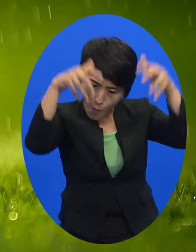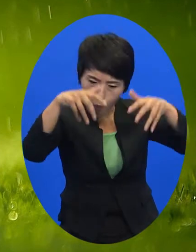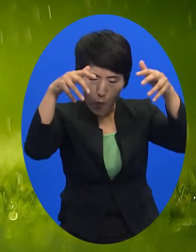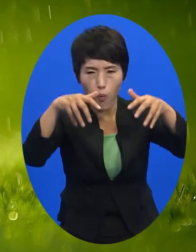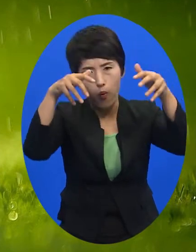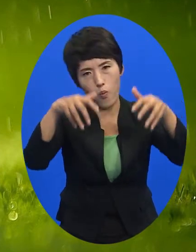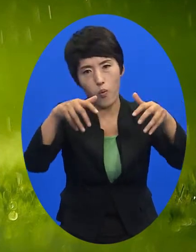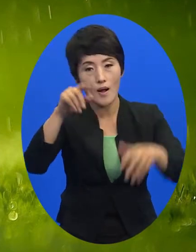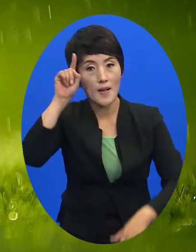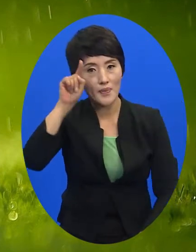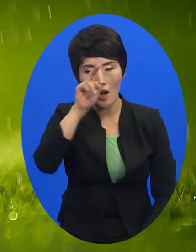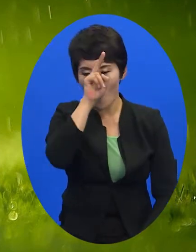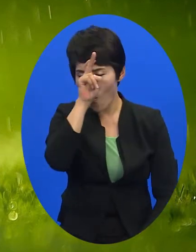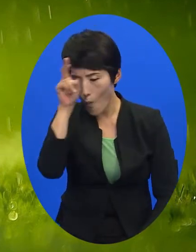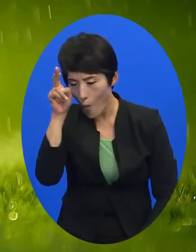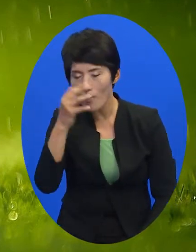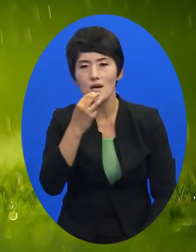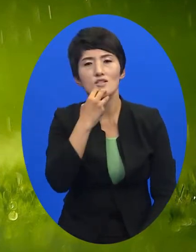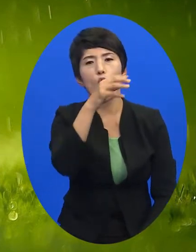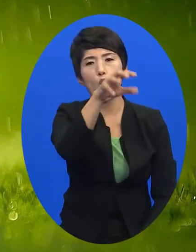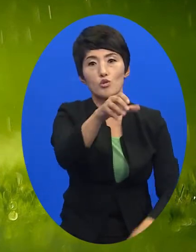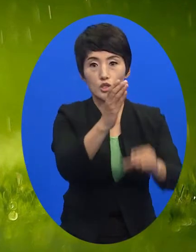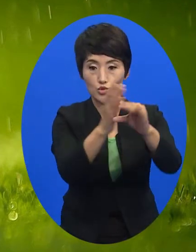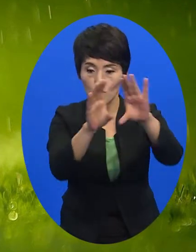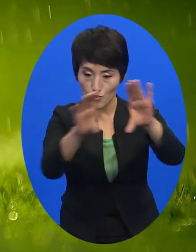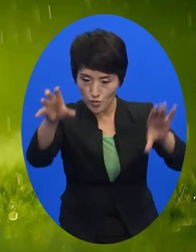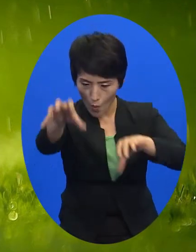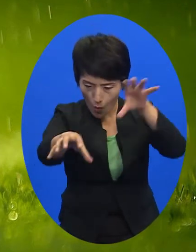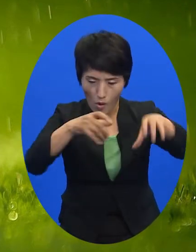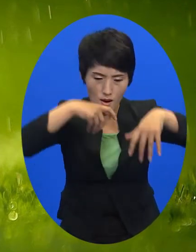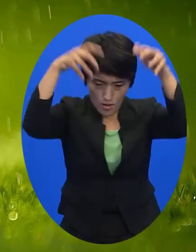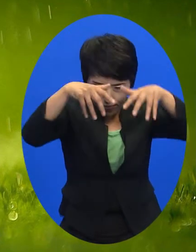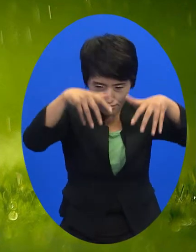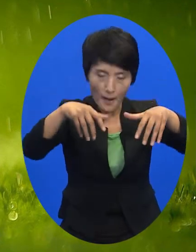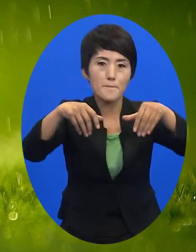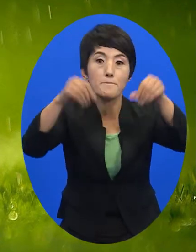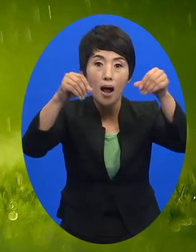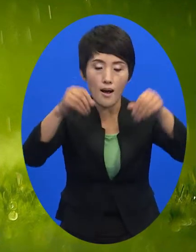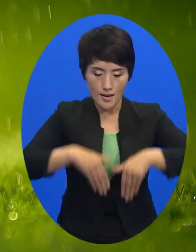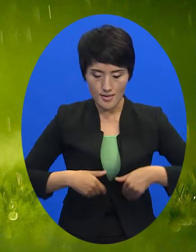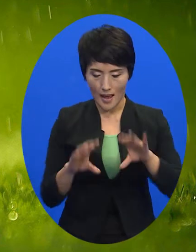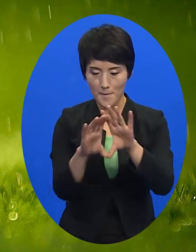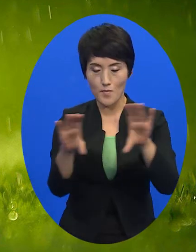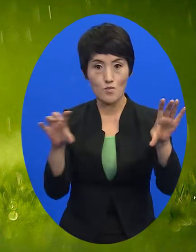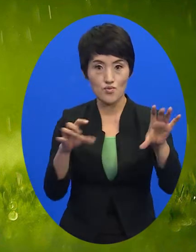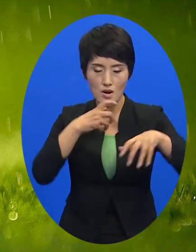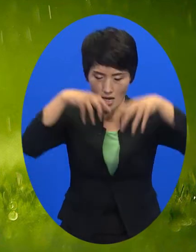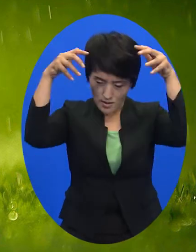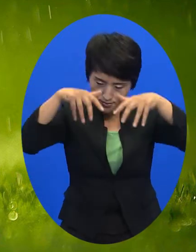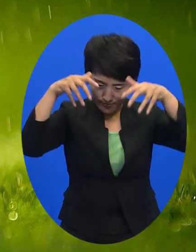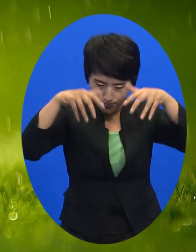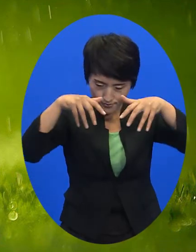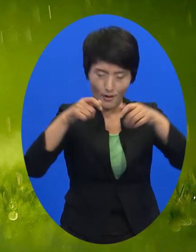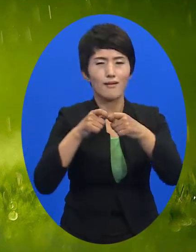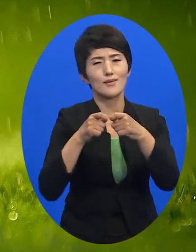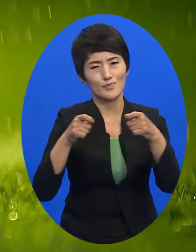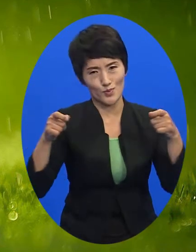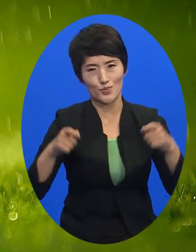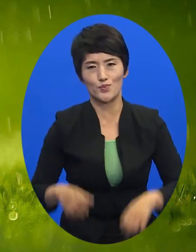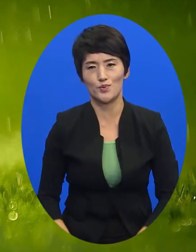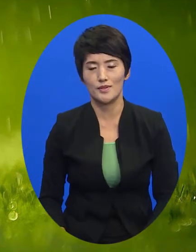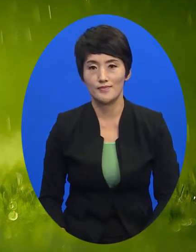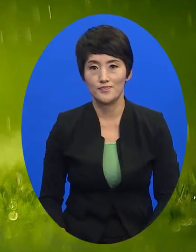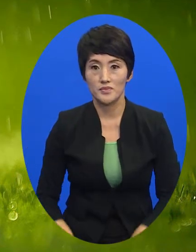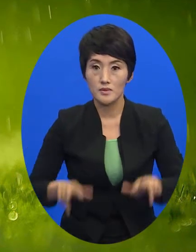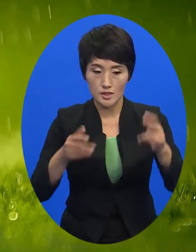있는데요. 내일 오후부터 서울을 포함한 중부지방에 소나기가 내리겠고요. 남부지방에는 장맛비가 내리겠습니다.